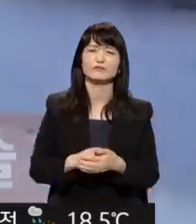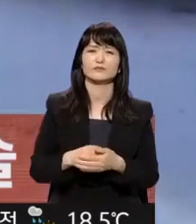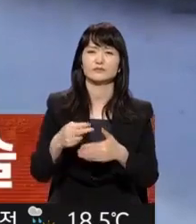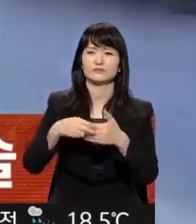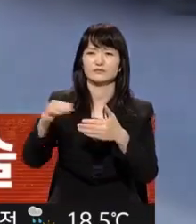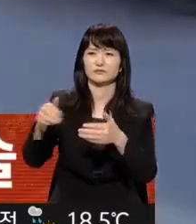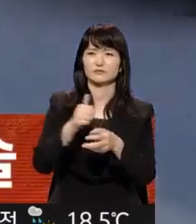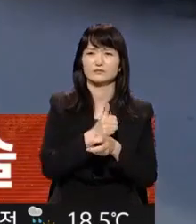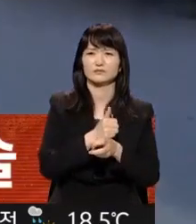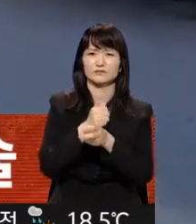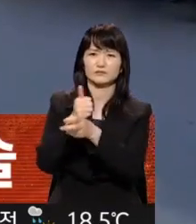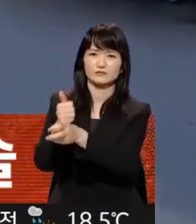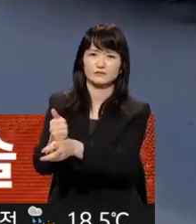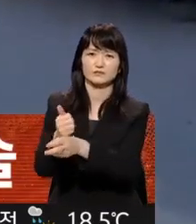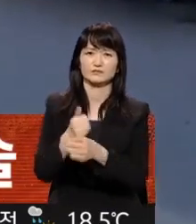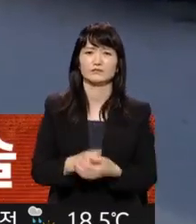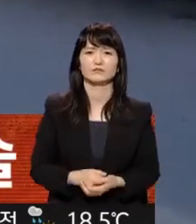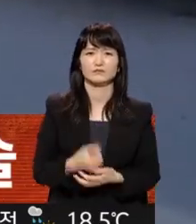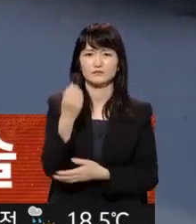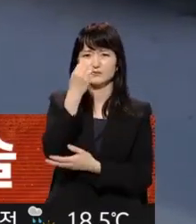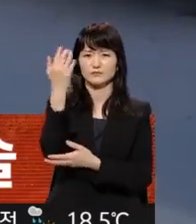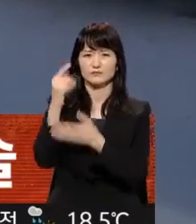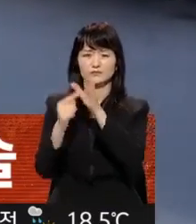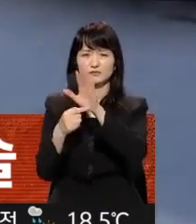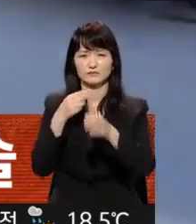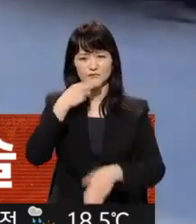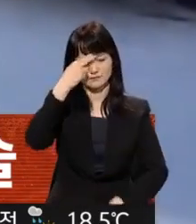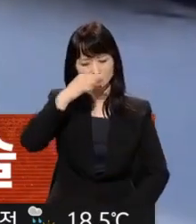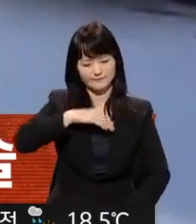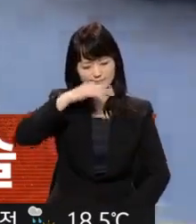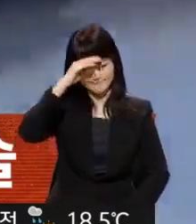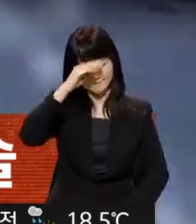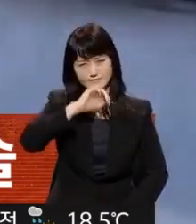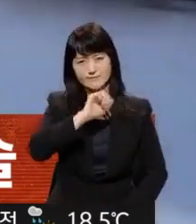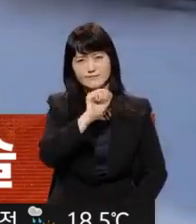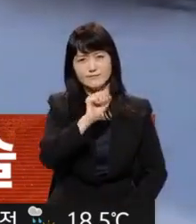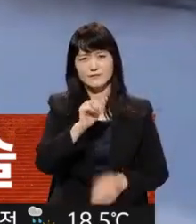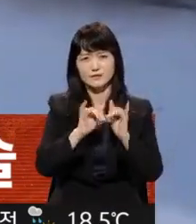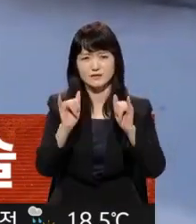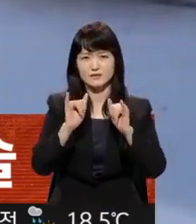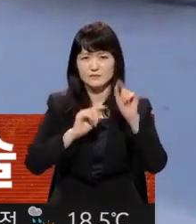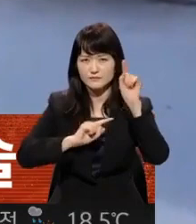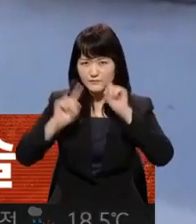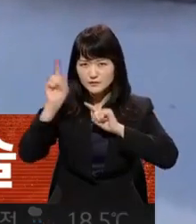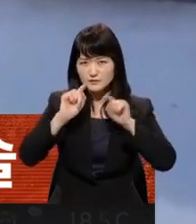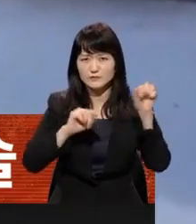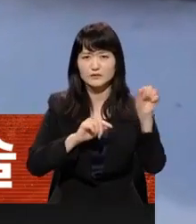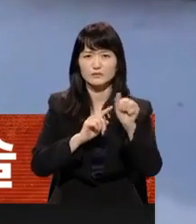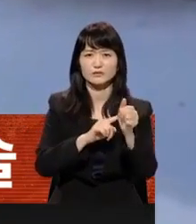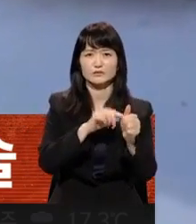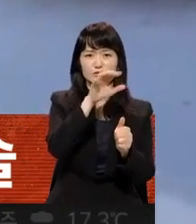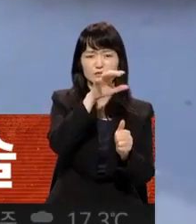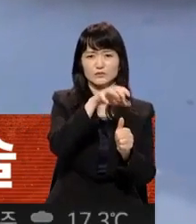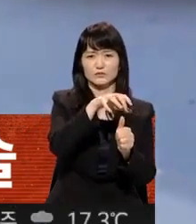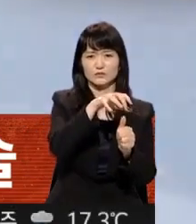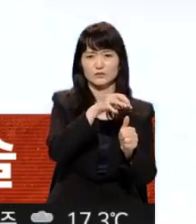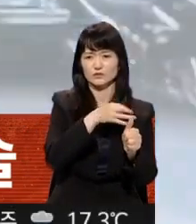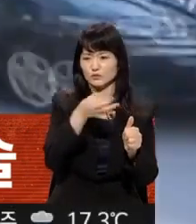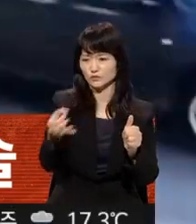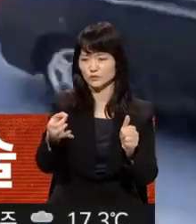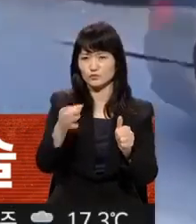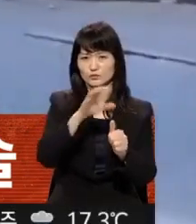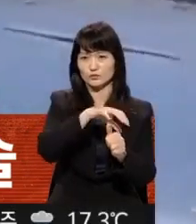곧장 병원으로 이송이 됐습니다. 현재 언론에 따르면 만취 상태로 사람들을 다치게 한 저 운전자. 현재 보석으로 풀려난 상태라고